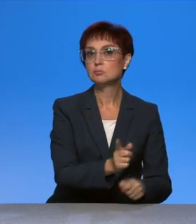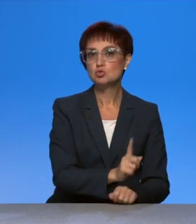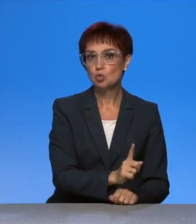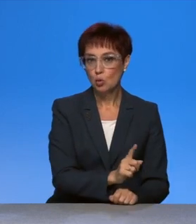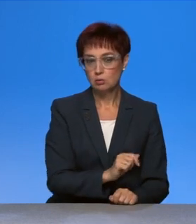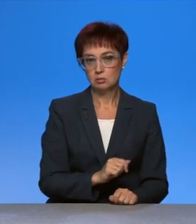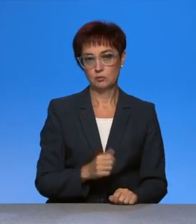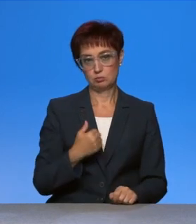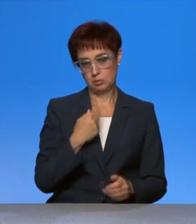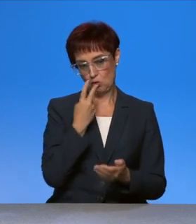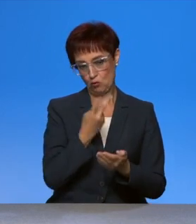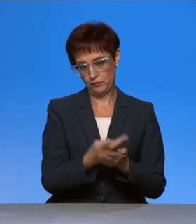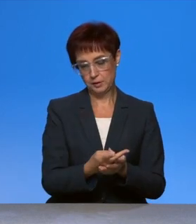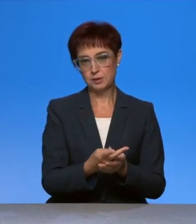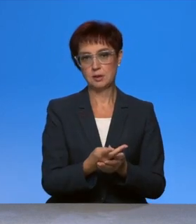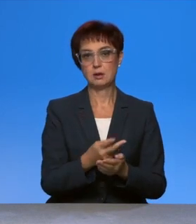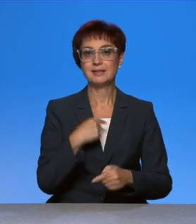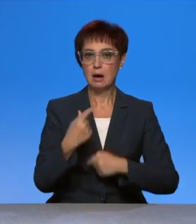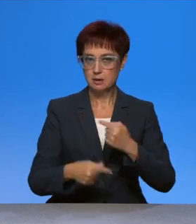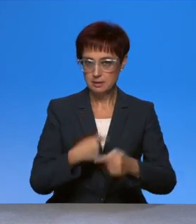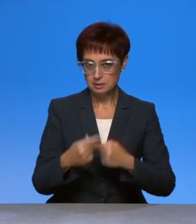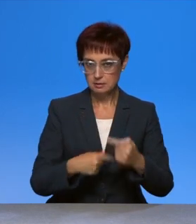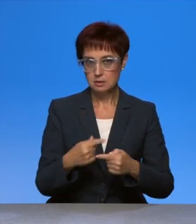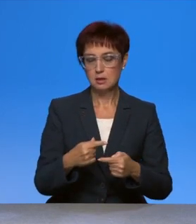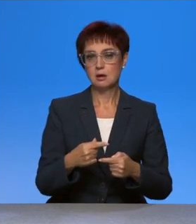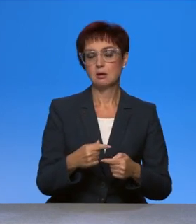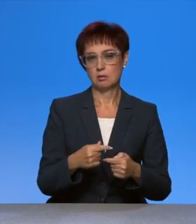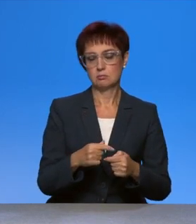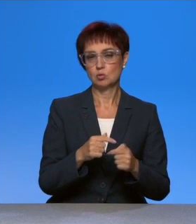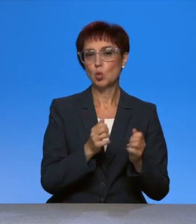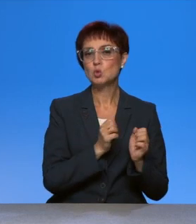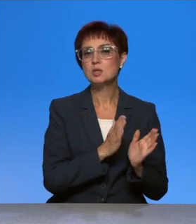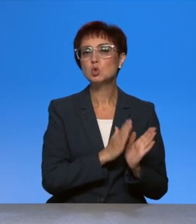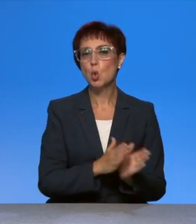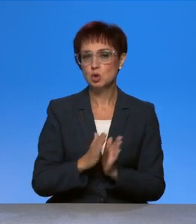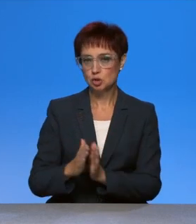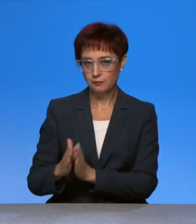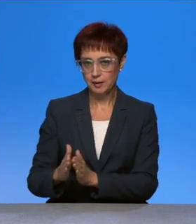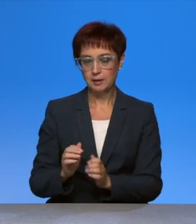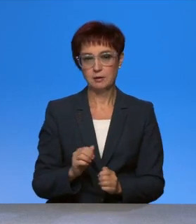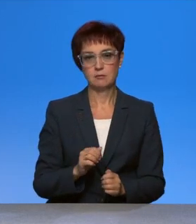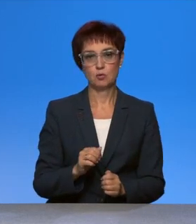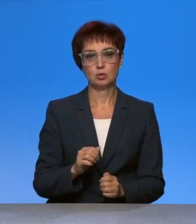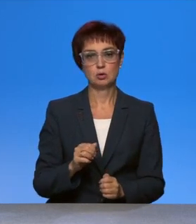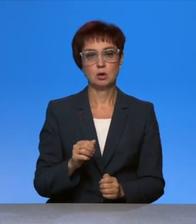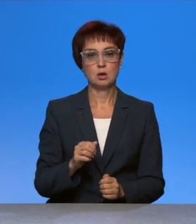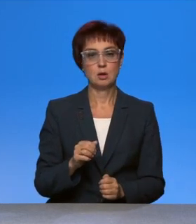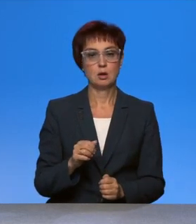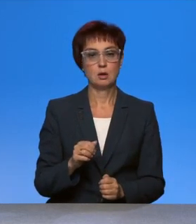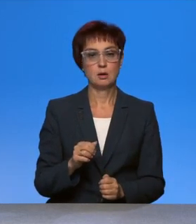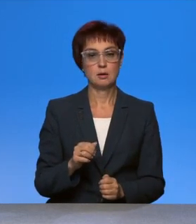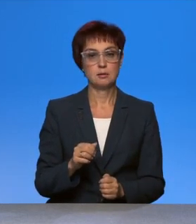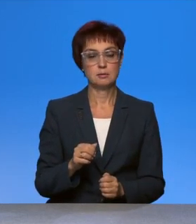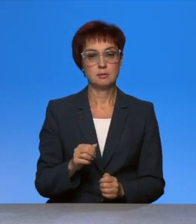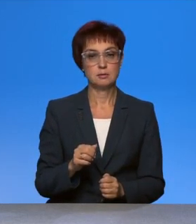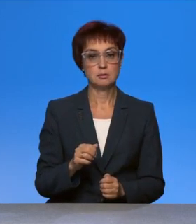достаточно устойчивые традиции, даже вот по рисункам Микуха Макая, и потому что мы увидели, можно увидеть, что, например,